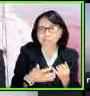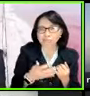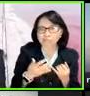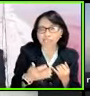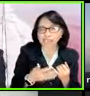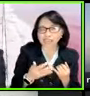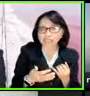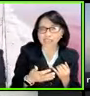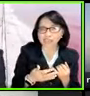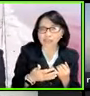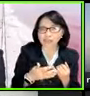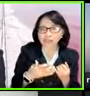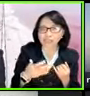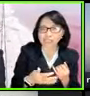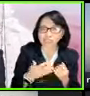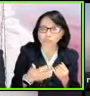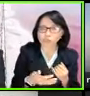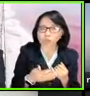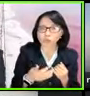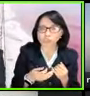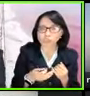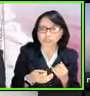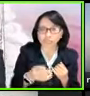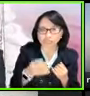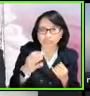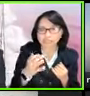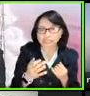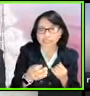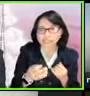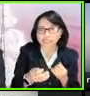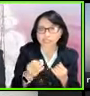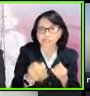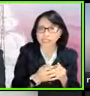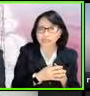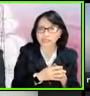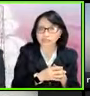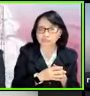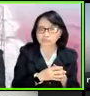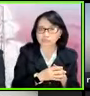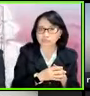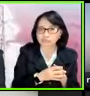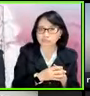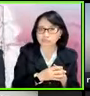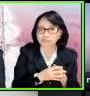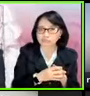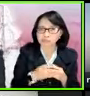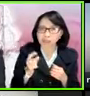pernyataan-pernyataan Rasul Paulus itu saya ringkas demikian